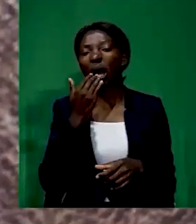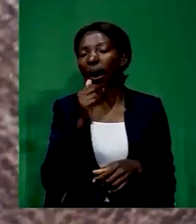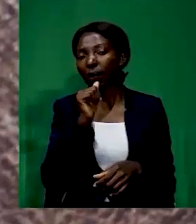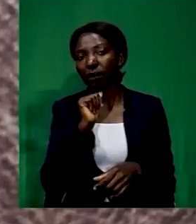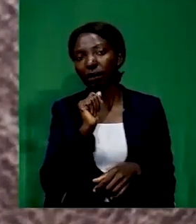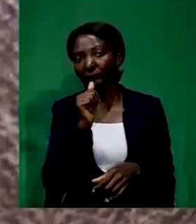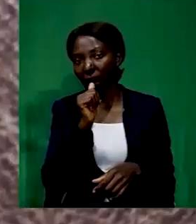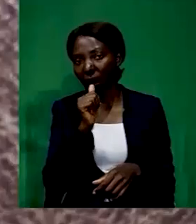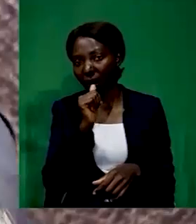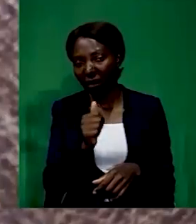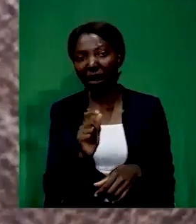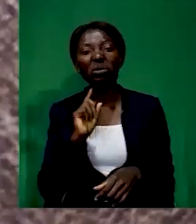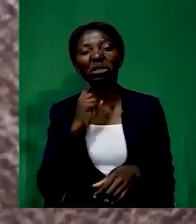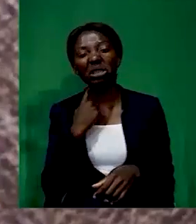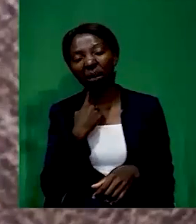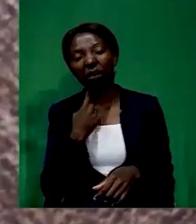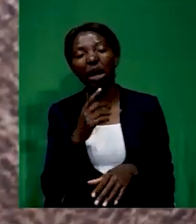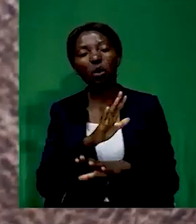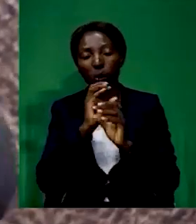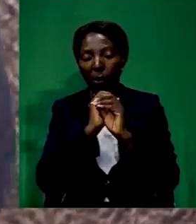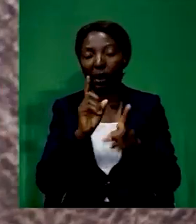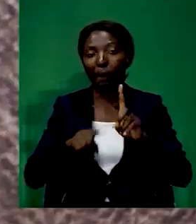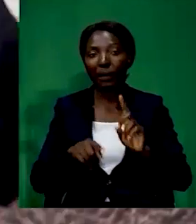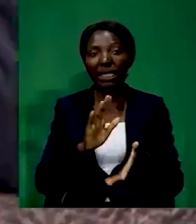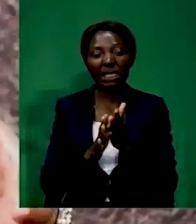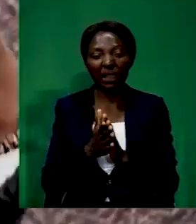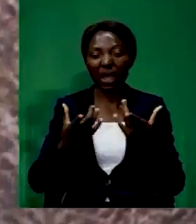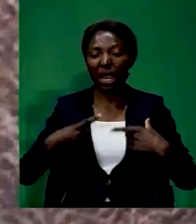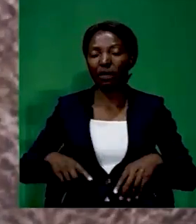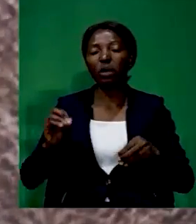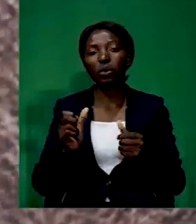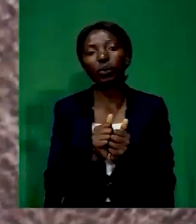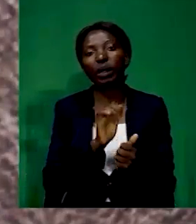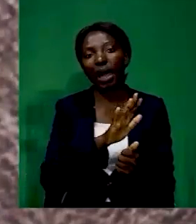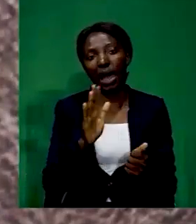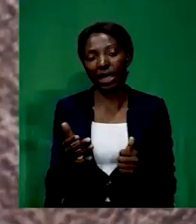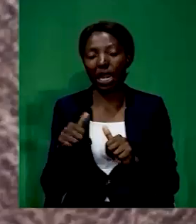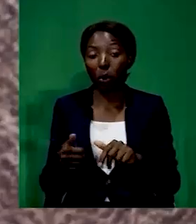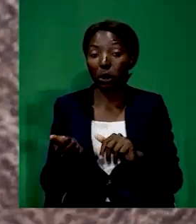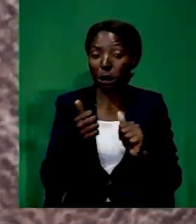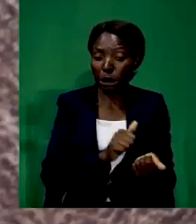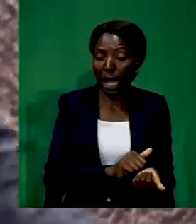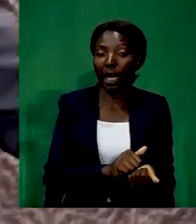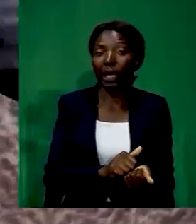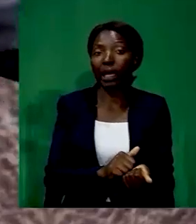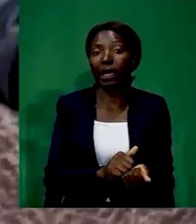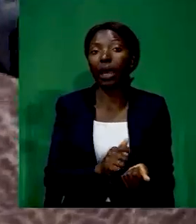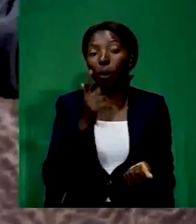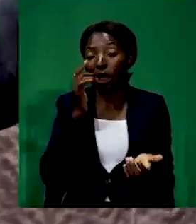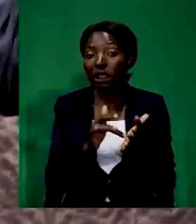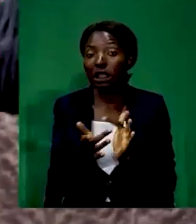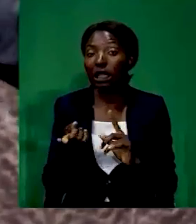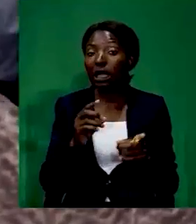wekunyepa, wekubiririra, wekusaterera vabereki, wekusagarisana navamwe zvakanaka. I die. Jesu